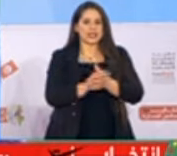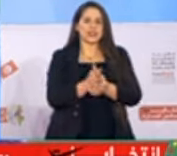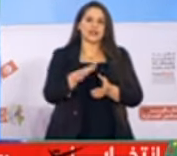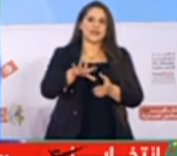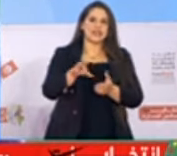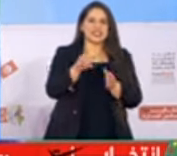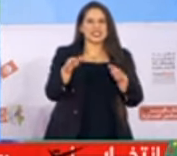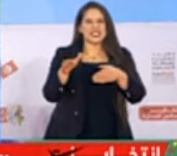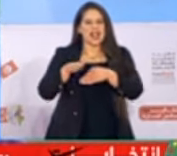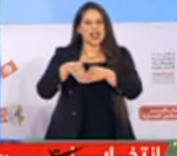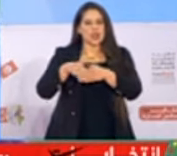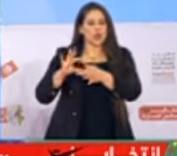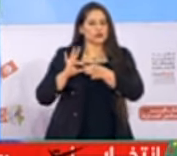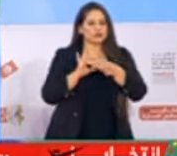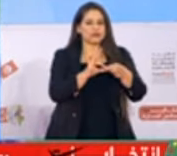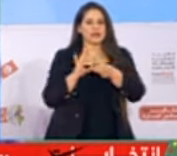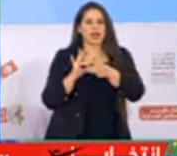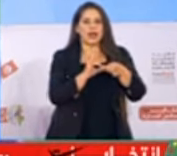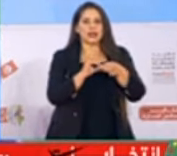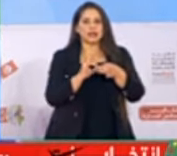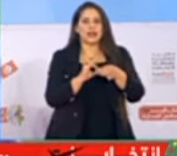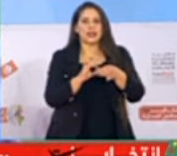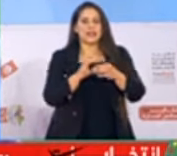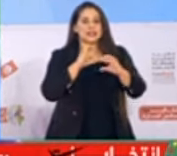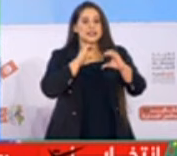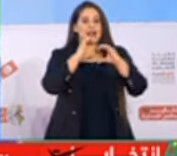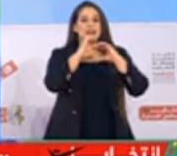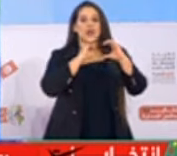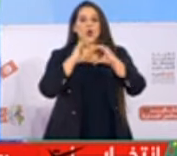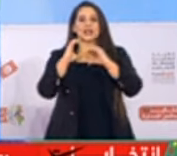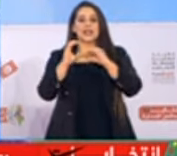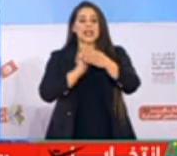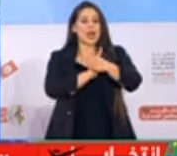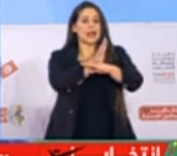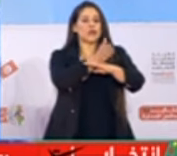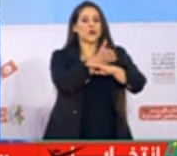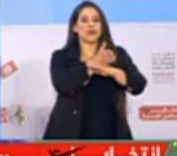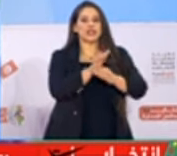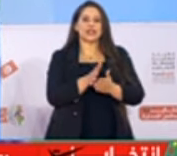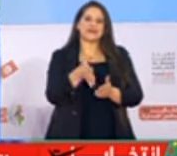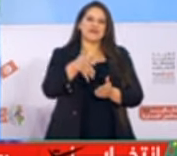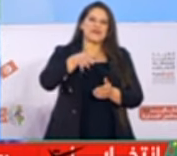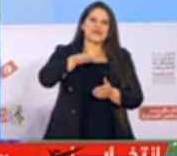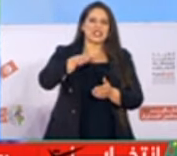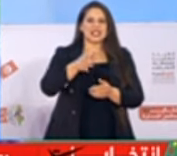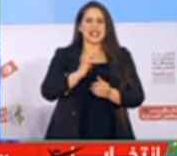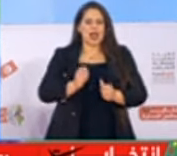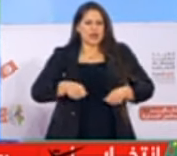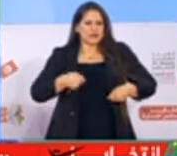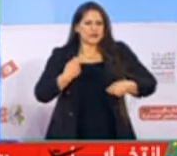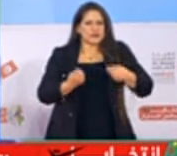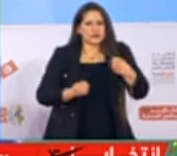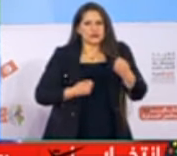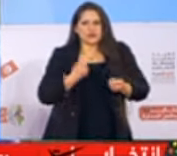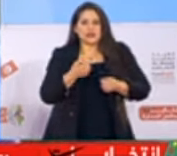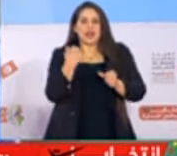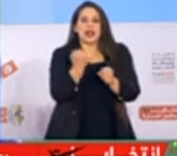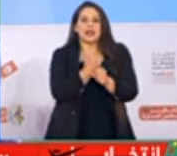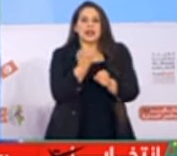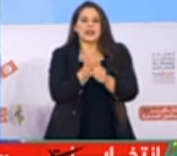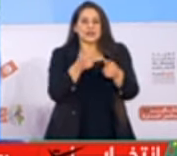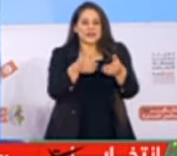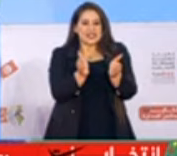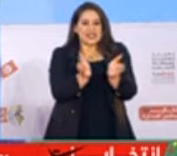الناخبين والمترشحين، واساسها التواصل المباشر. لكن يبدو انه هذا يعني المجهودات هذه الكل واللي عملتها هيئه